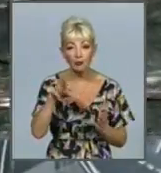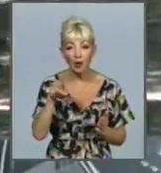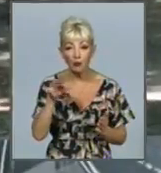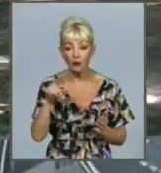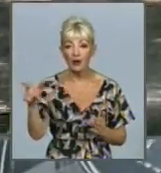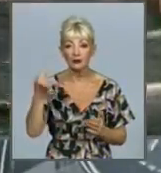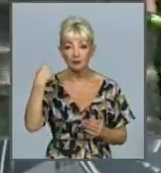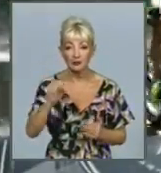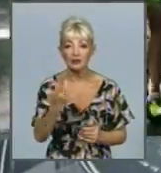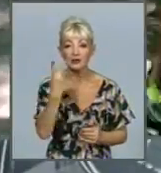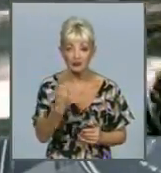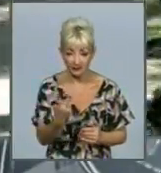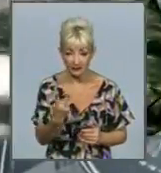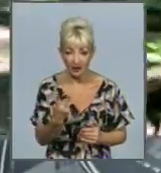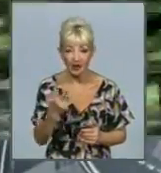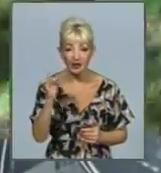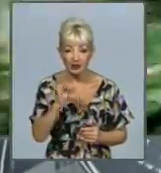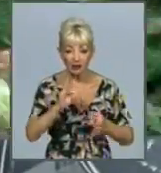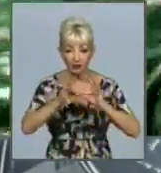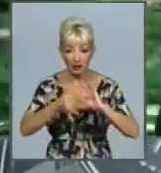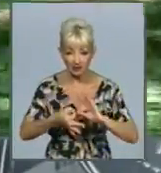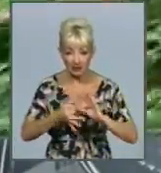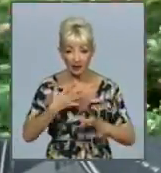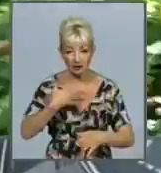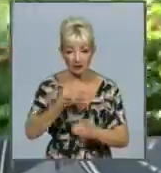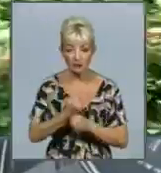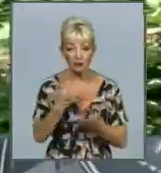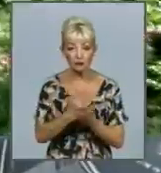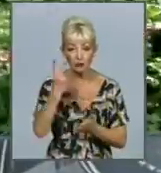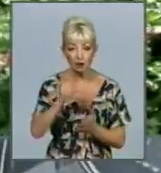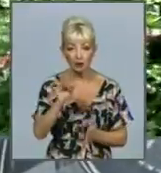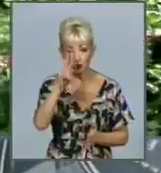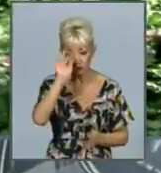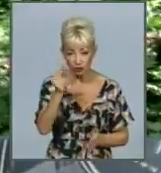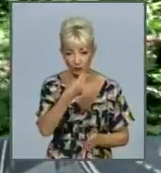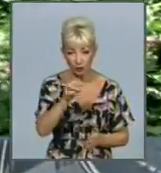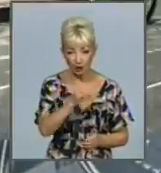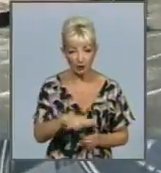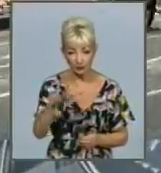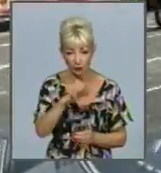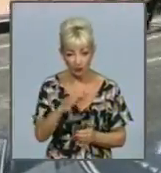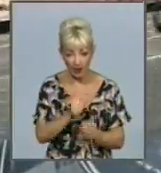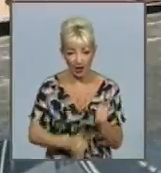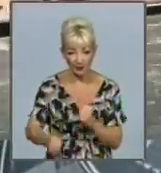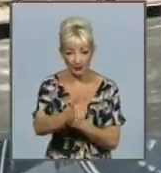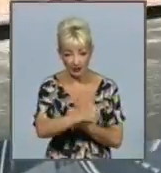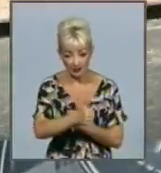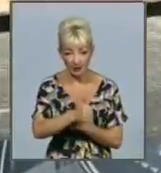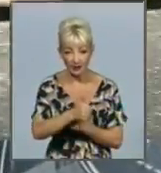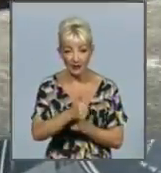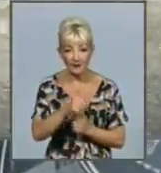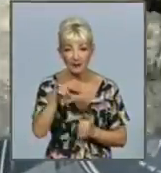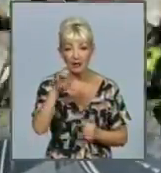Она одержала 2 победы. В олимпийской дисциплине двукратная чемпионка Европы привезла своей ближайшей конкурентке